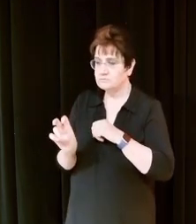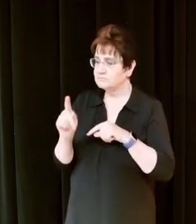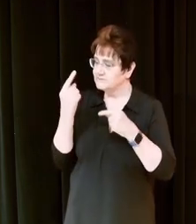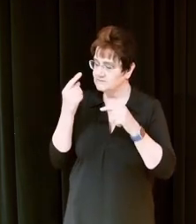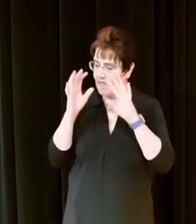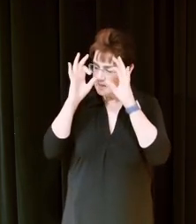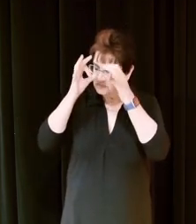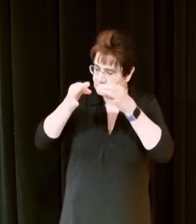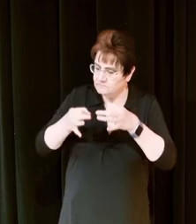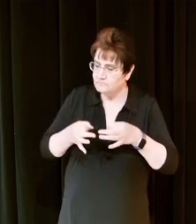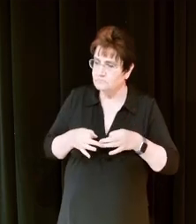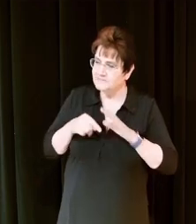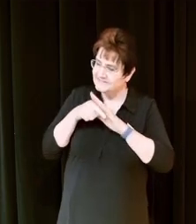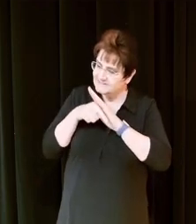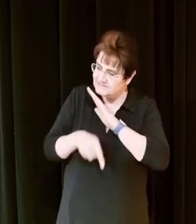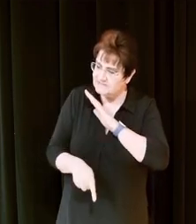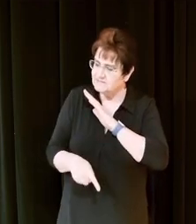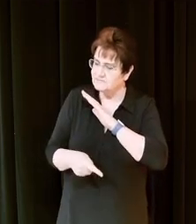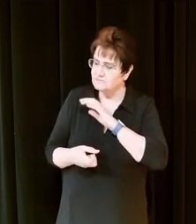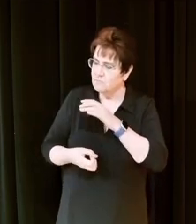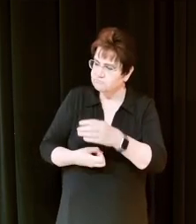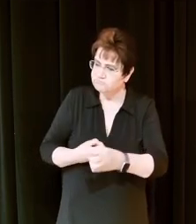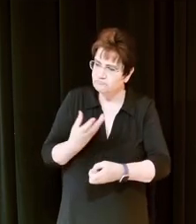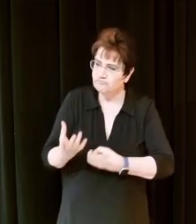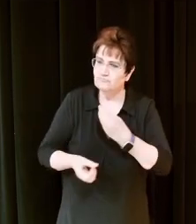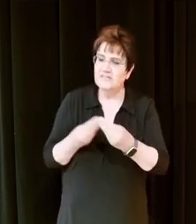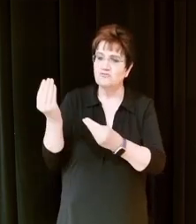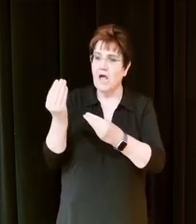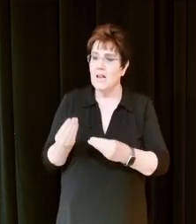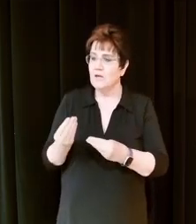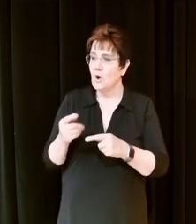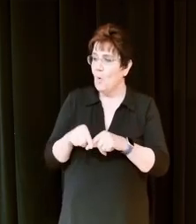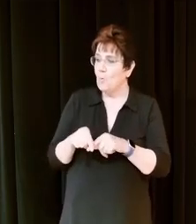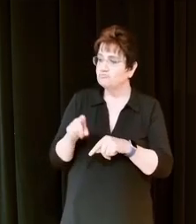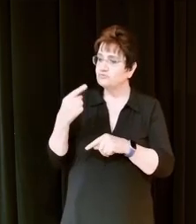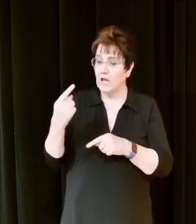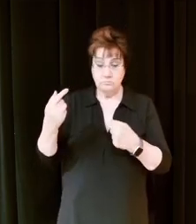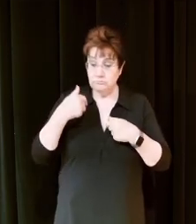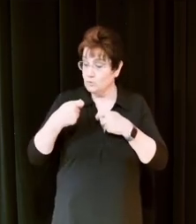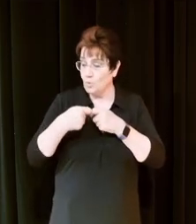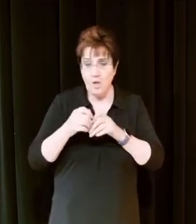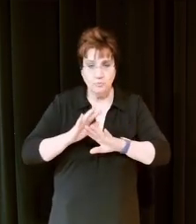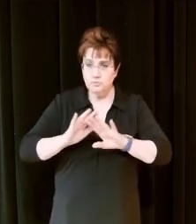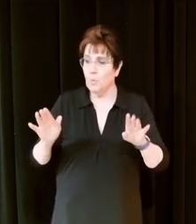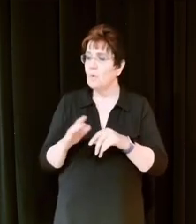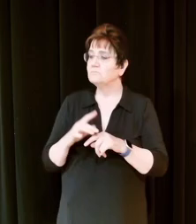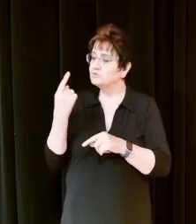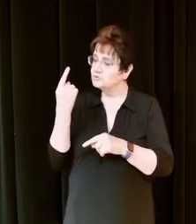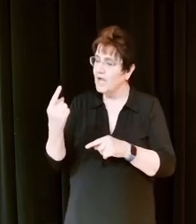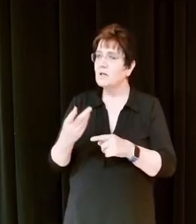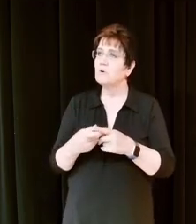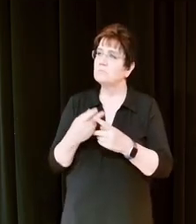ganz intensiv sozusagen im Gestalten und hat auch nicht den Kontakt zu mir gesucht. Und das ist ja auch ein wichtiger Hinweis, zu sagen, ich will jetzt